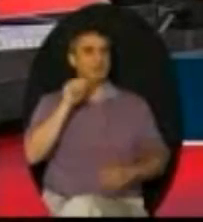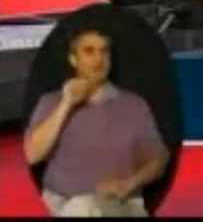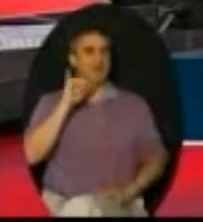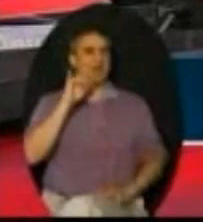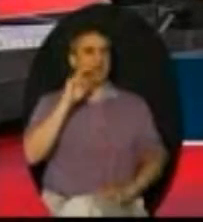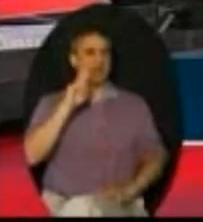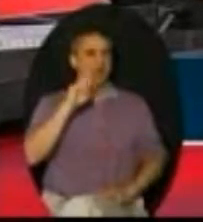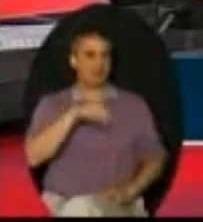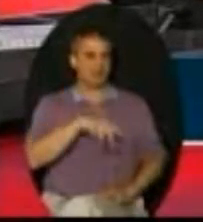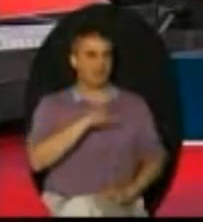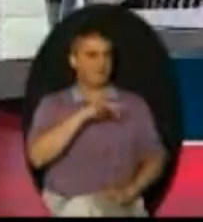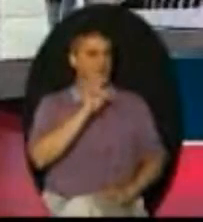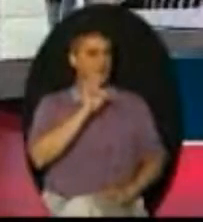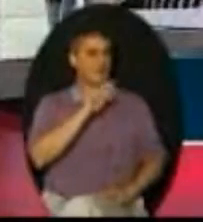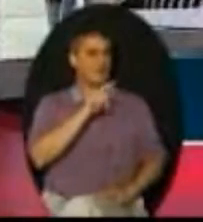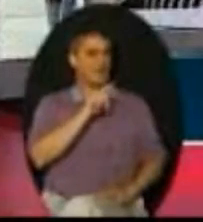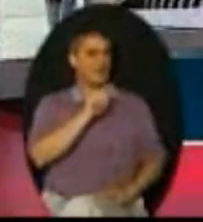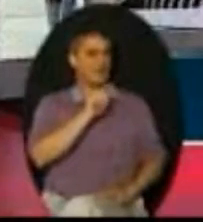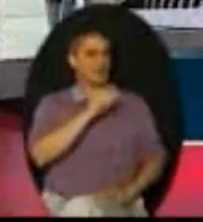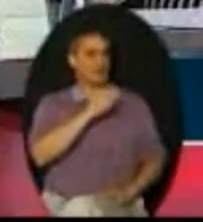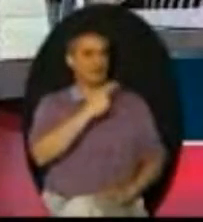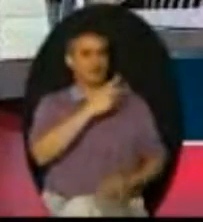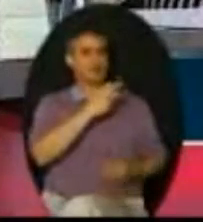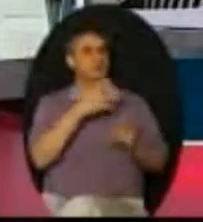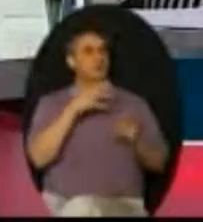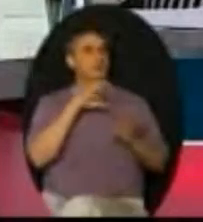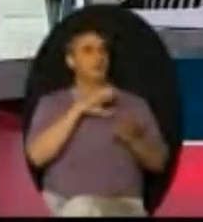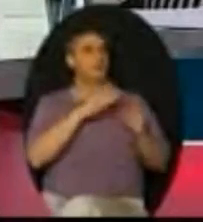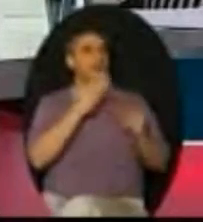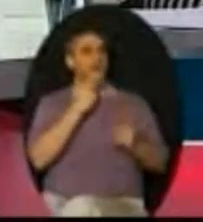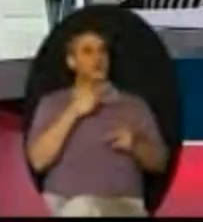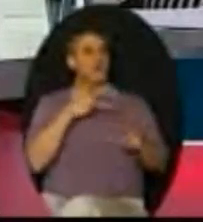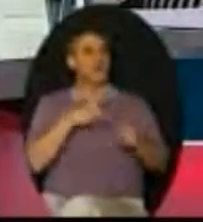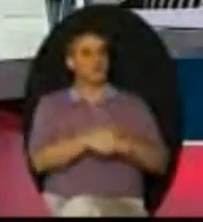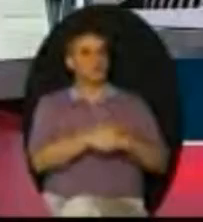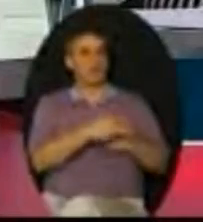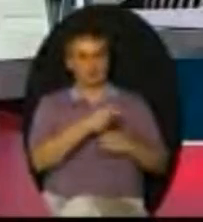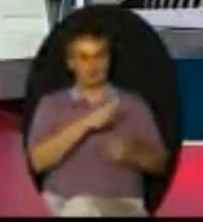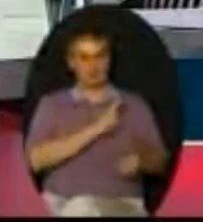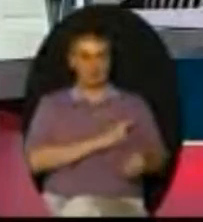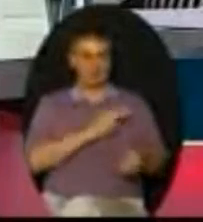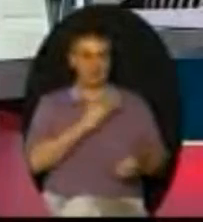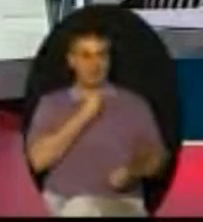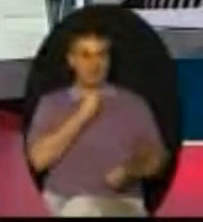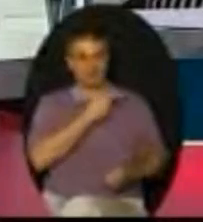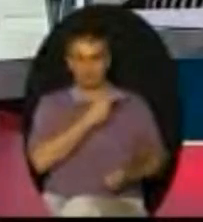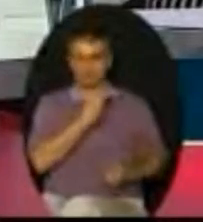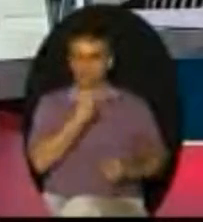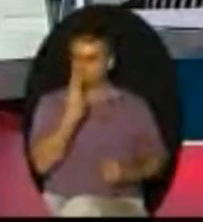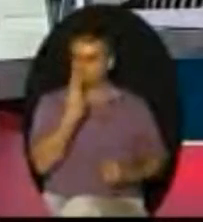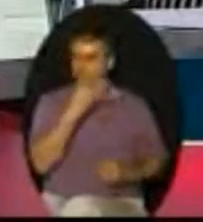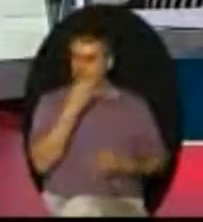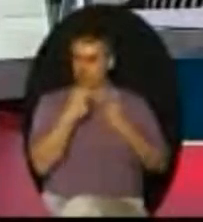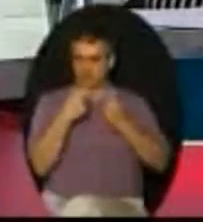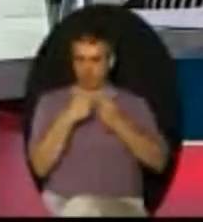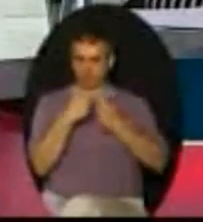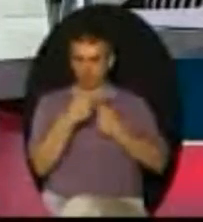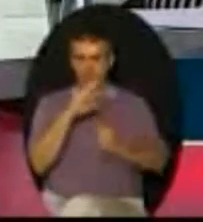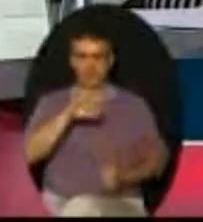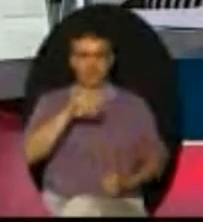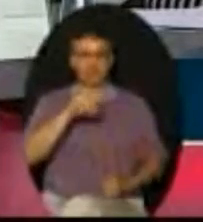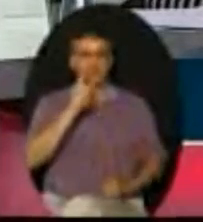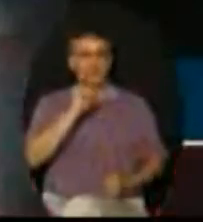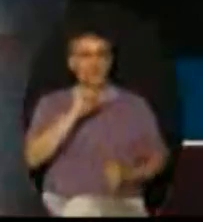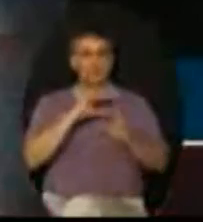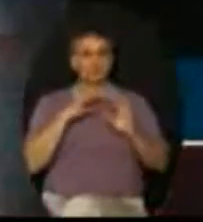לך. וטלי אלדר כהן, המכון הישראלי לגמילה מהתמכרות, שלום גם לך. מנחם, אתה איתנו, עוד מעט שתי שאלות בענייני הקזינו, אבל אני